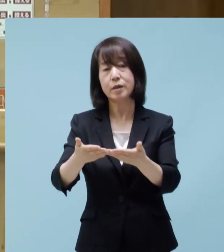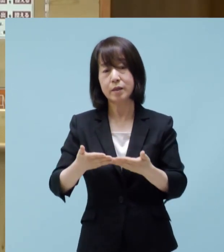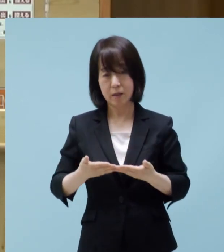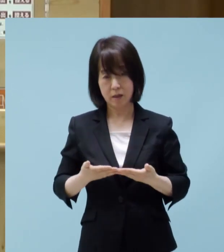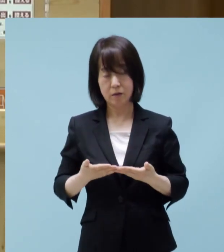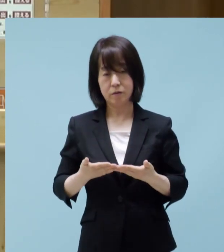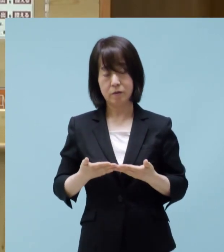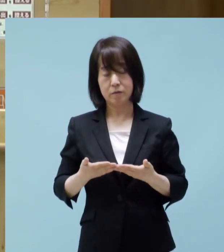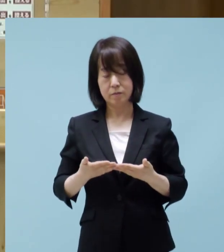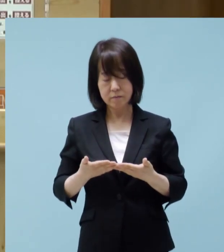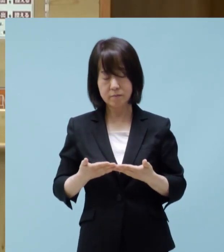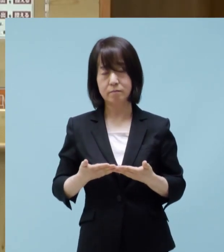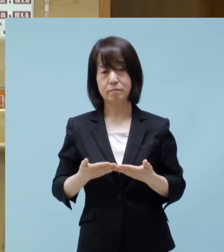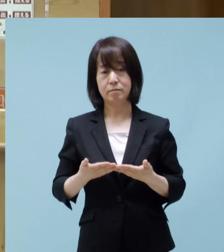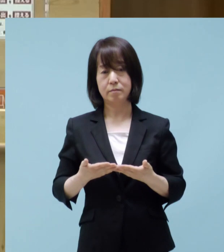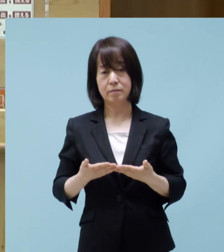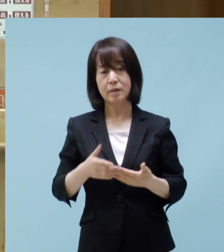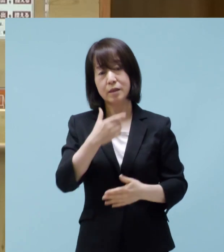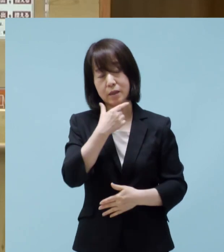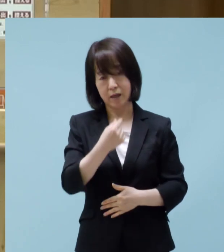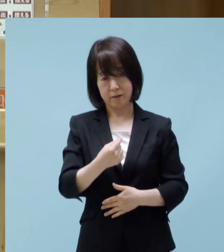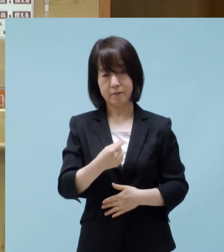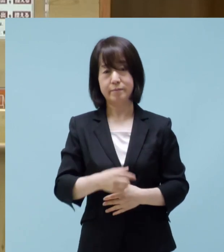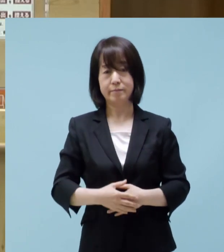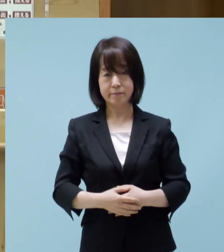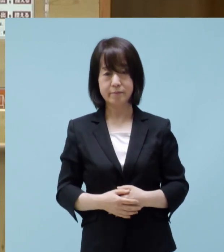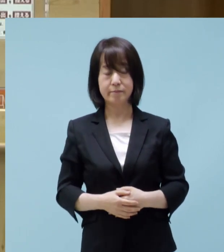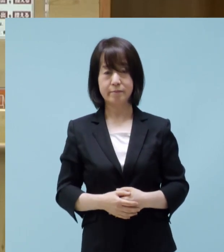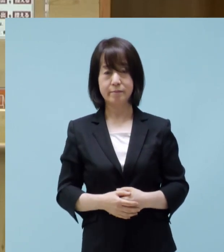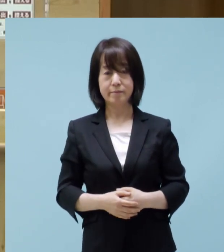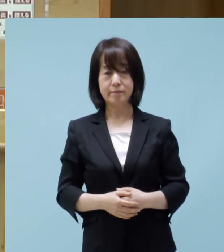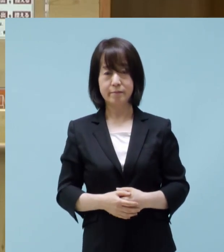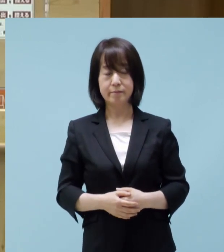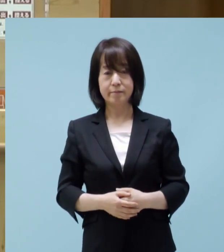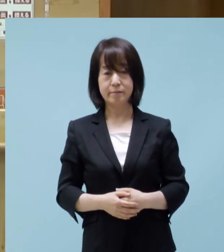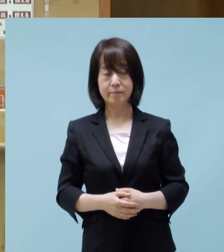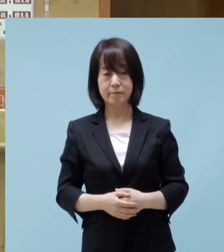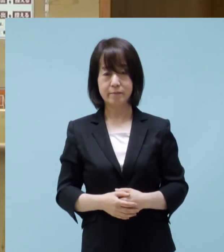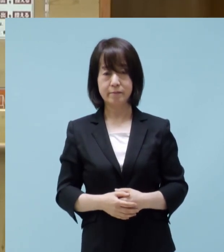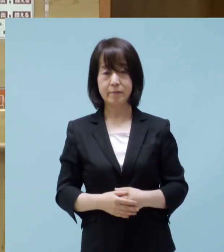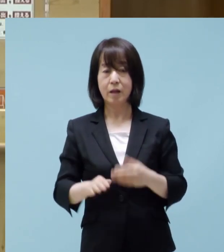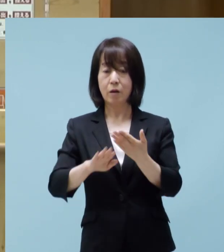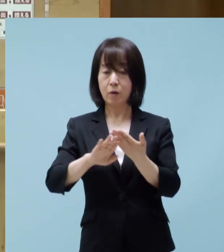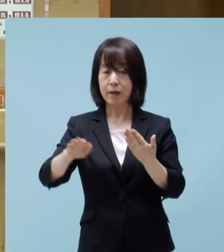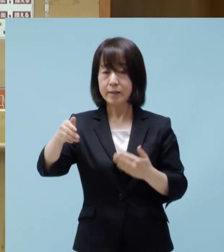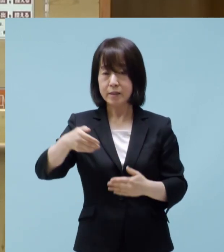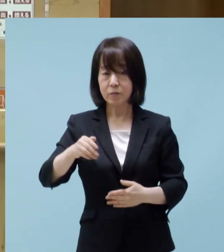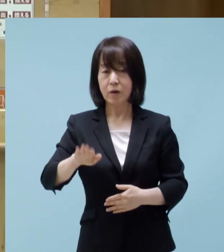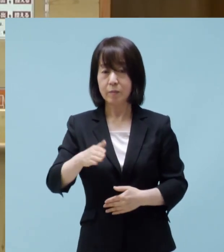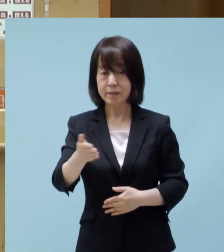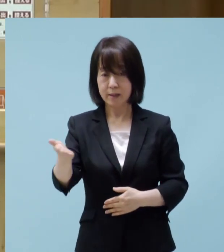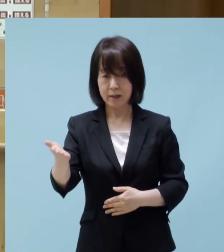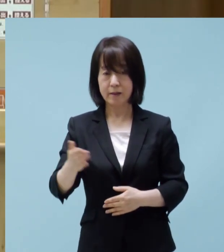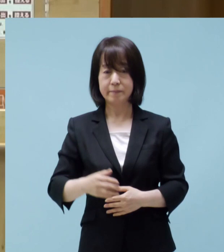明をしていきたいと思っています。 他にご質問ございますか。後ろの方。